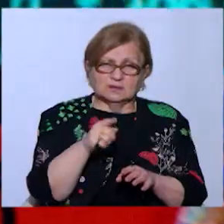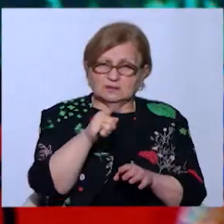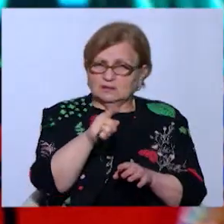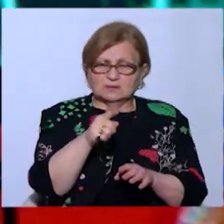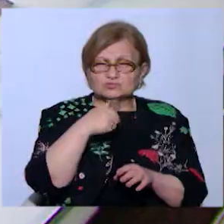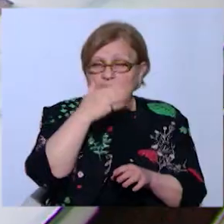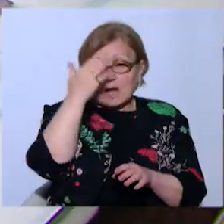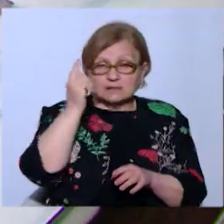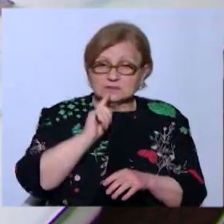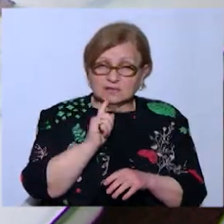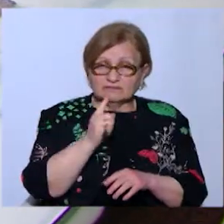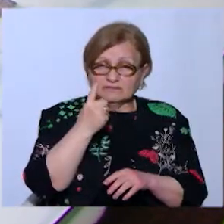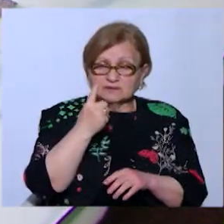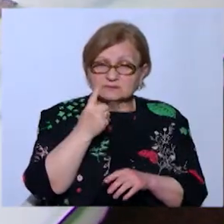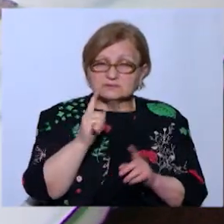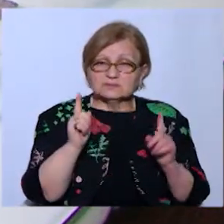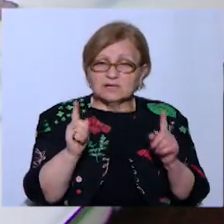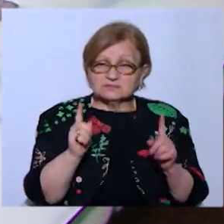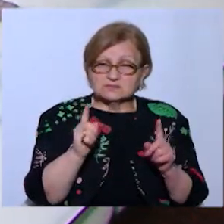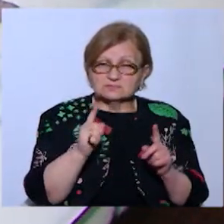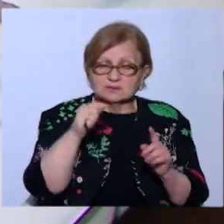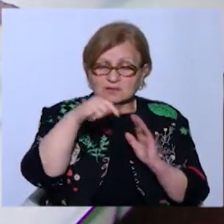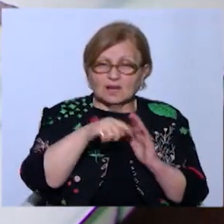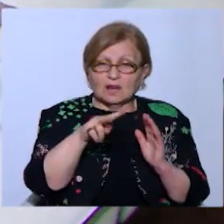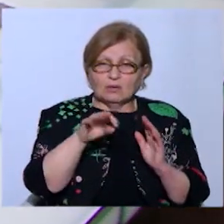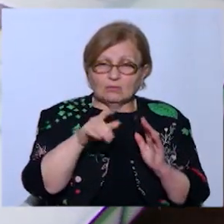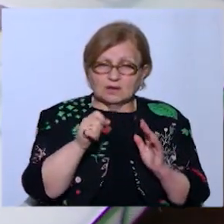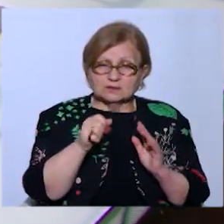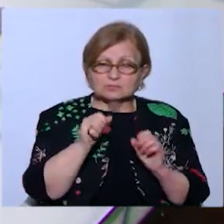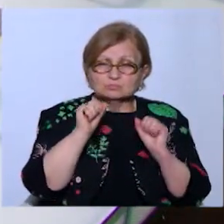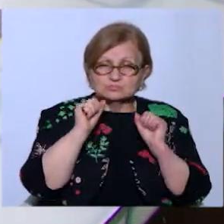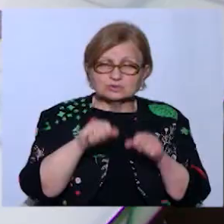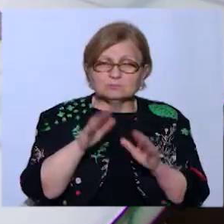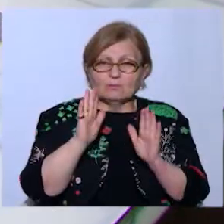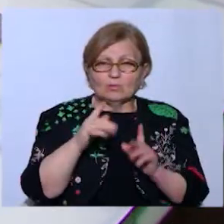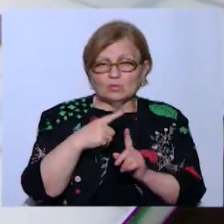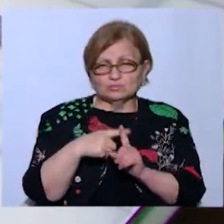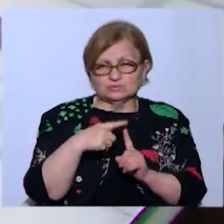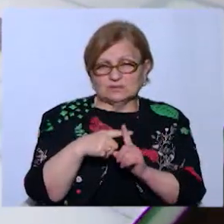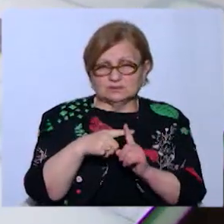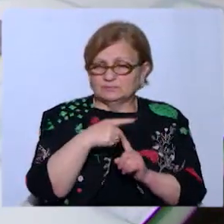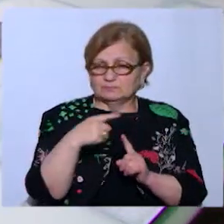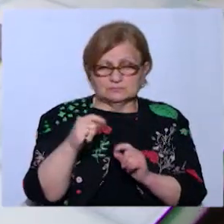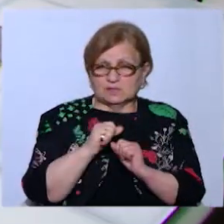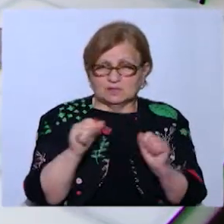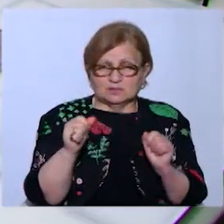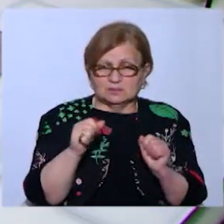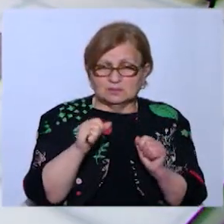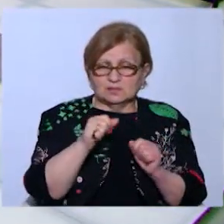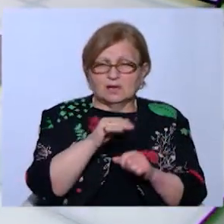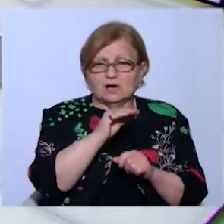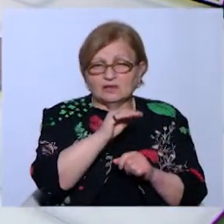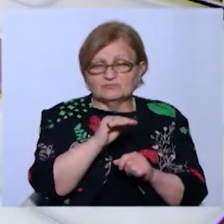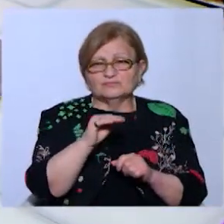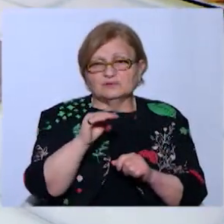უნდა დაგვავიწყდეს უკვე განსაზღვრის არე, რომ ლოგარითმში მხოლოდ დადებითი არგუმენტი უნდა ეწეროს და f(x) და g(x)